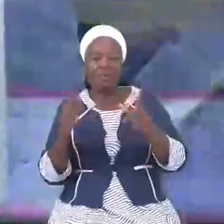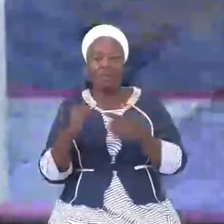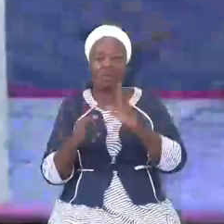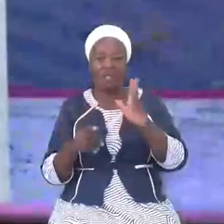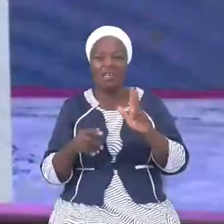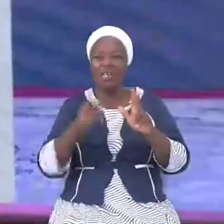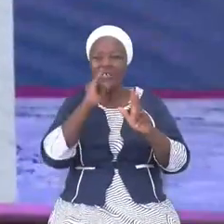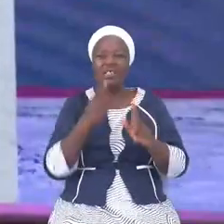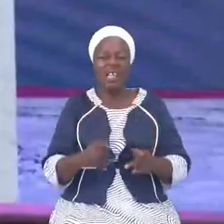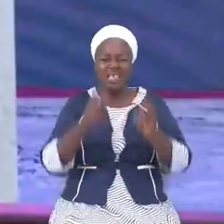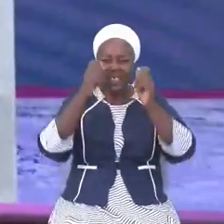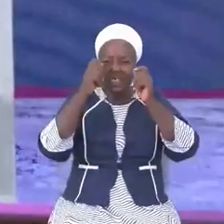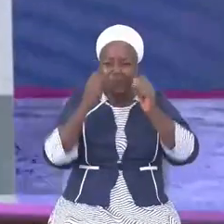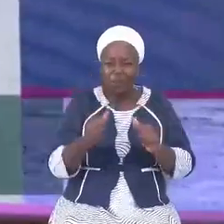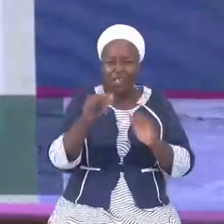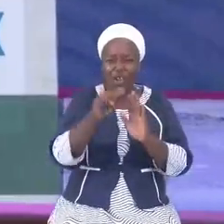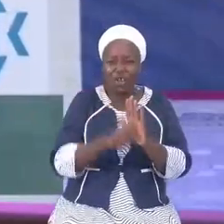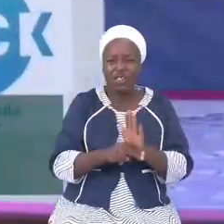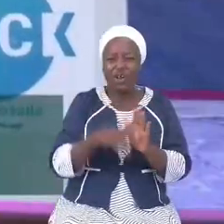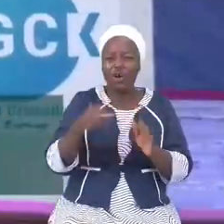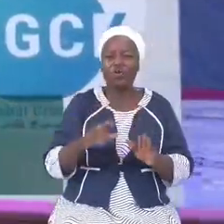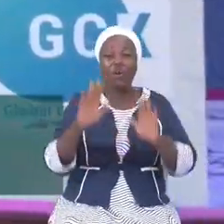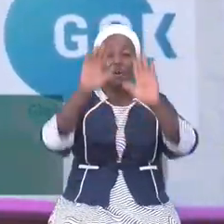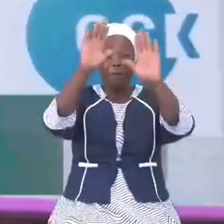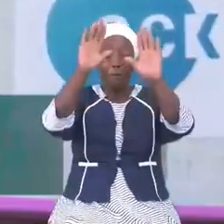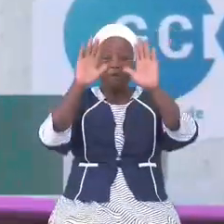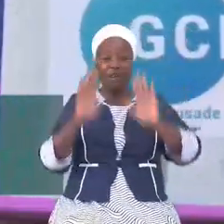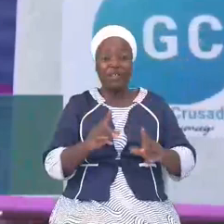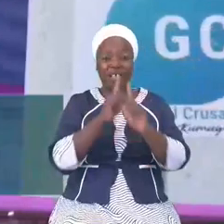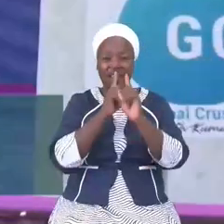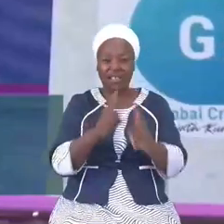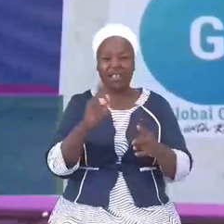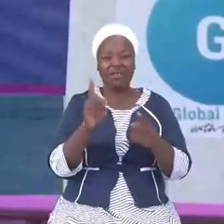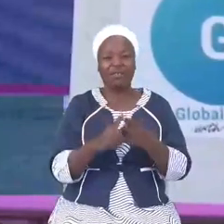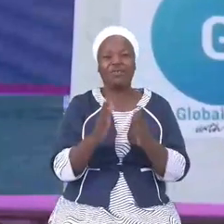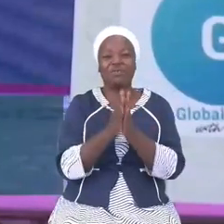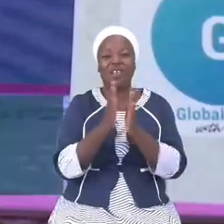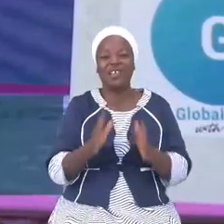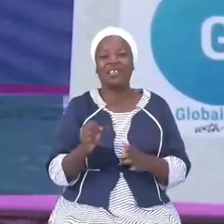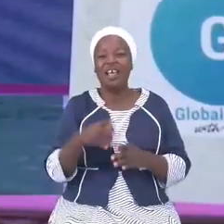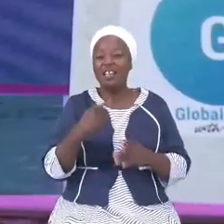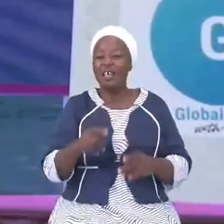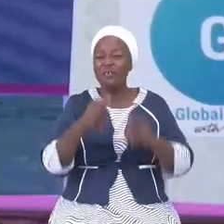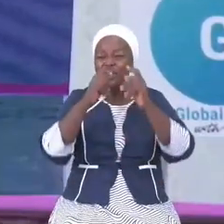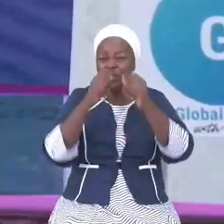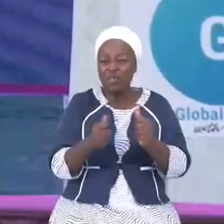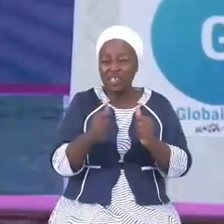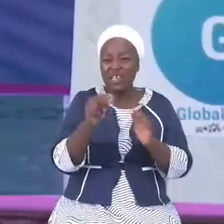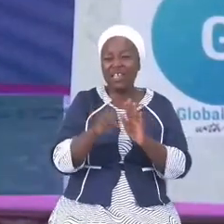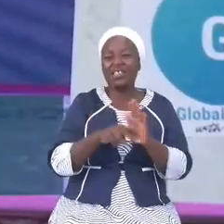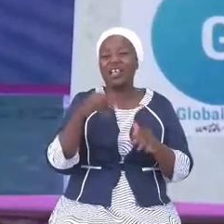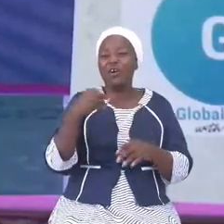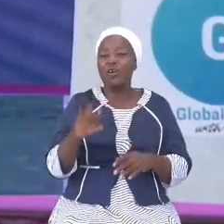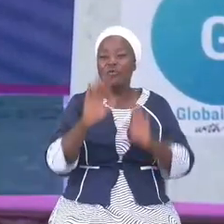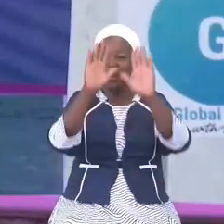spontanéité des exaucements merveilleux aux prières. La spontanéité des exaucements